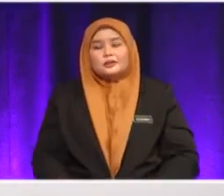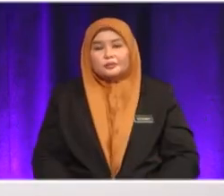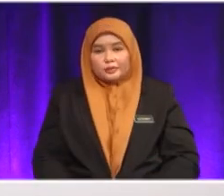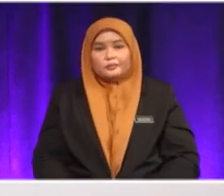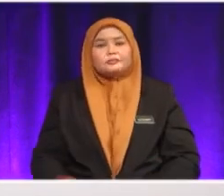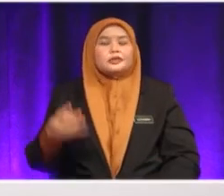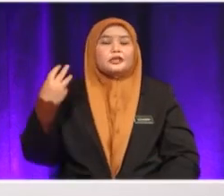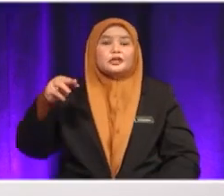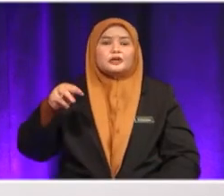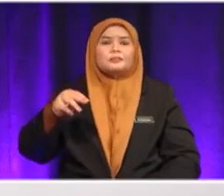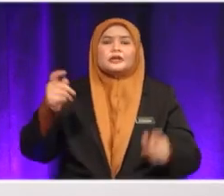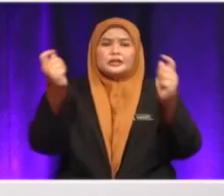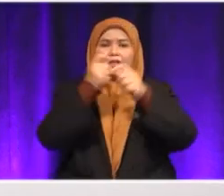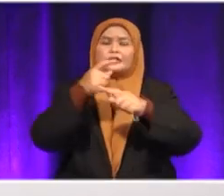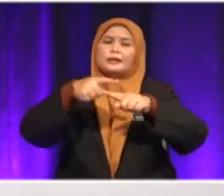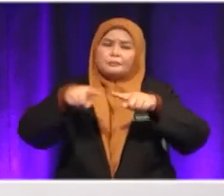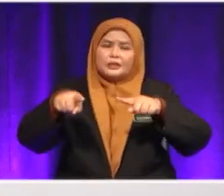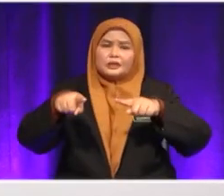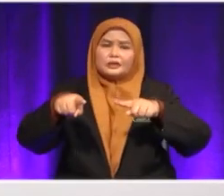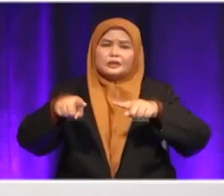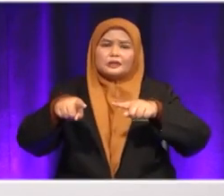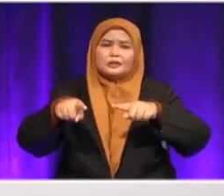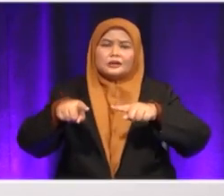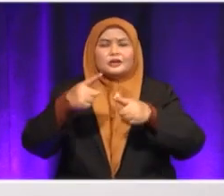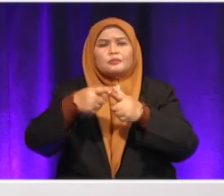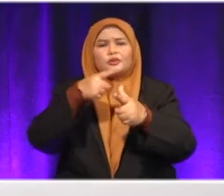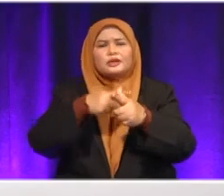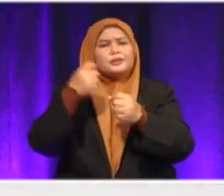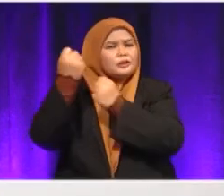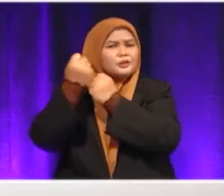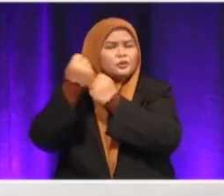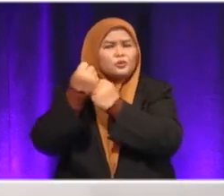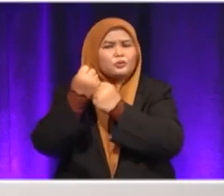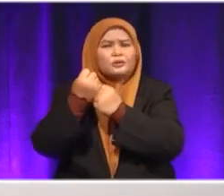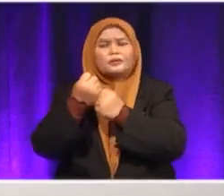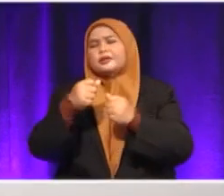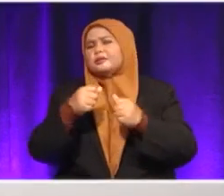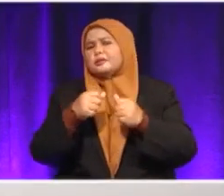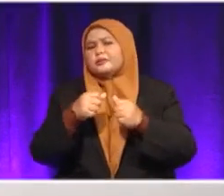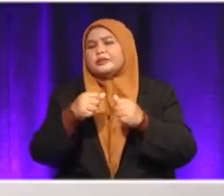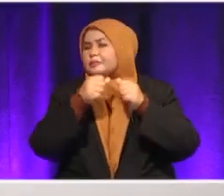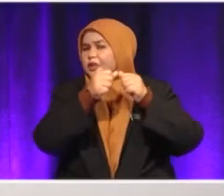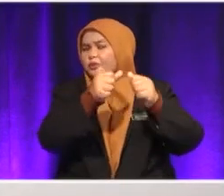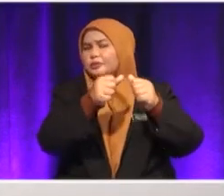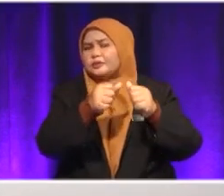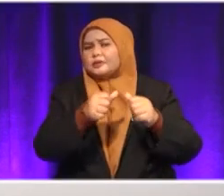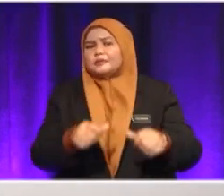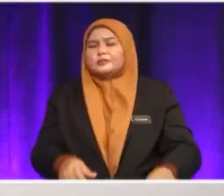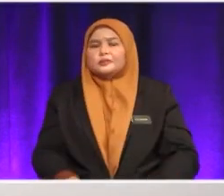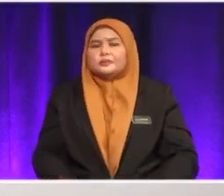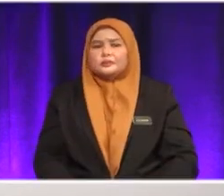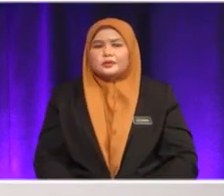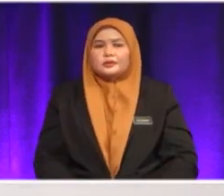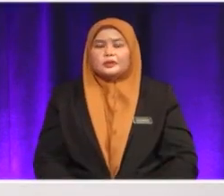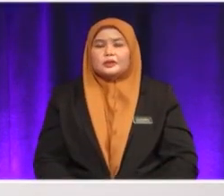Malaysia namun kemudian ini menyokong berdasarkan cadangan jawatan kuase setiap